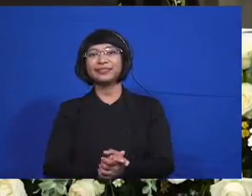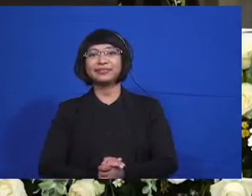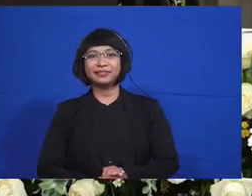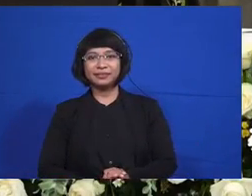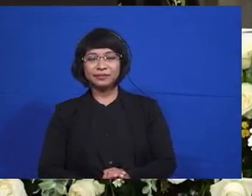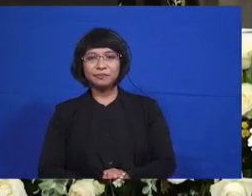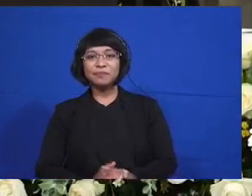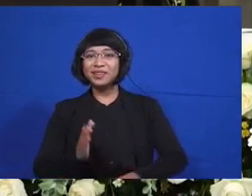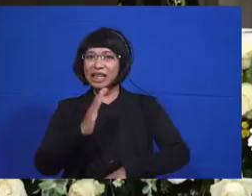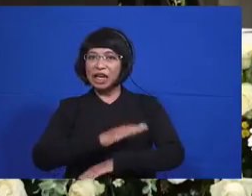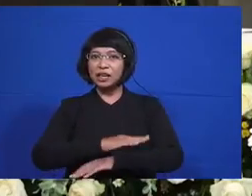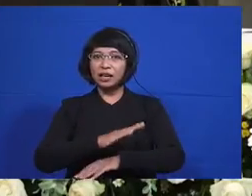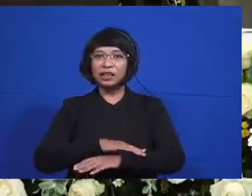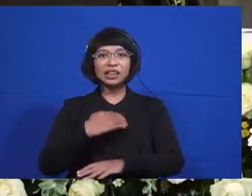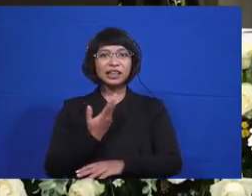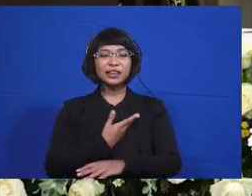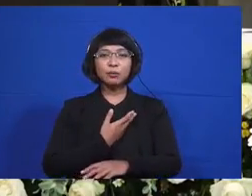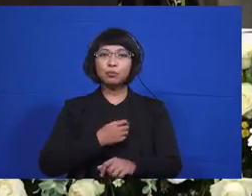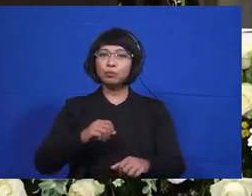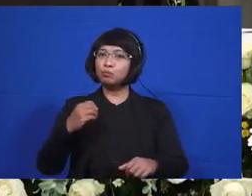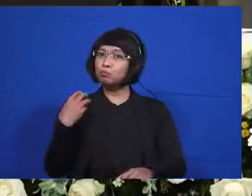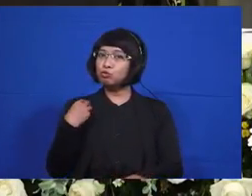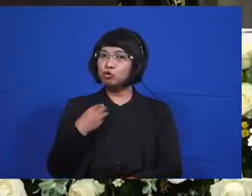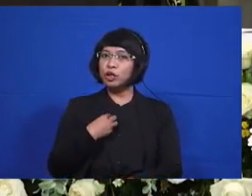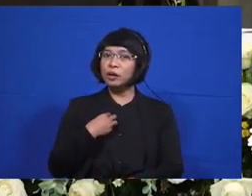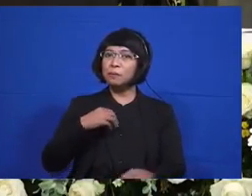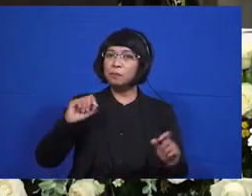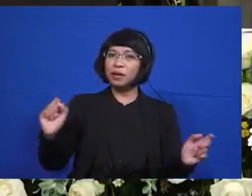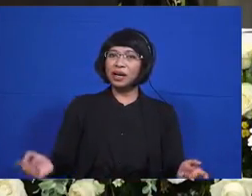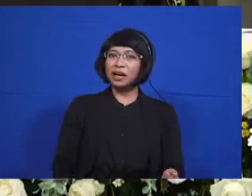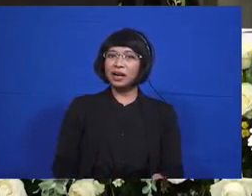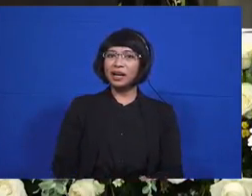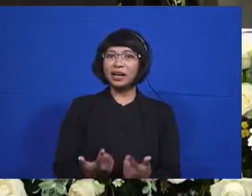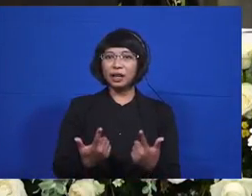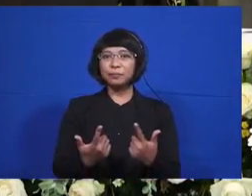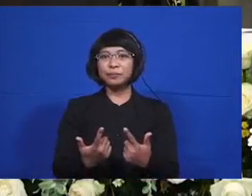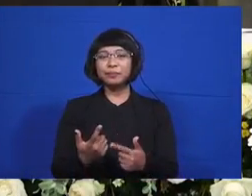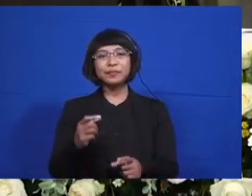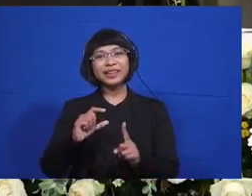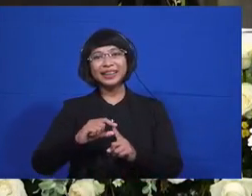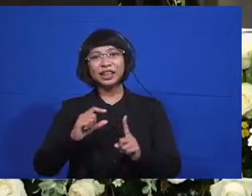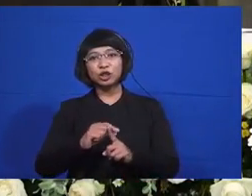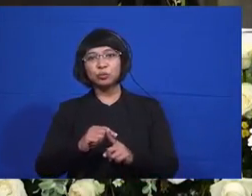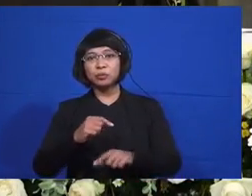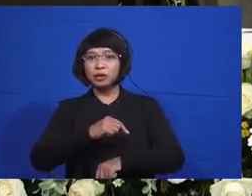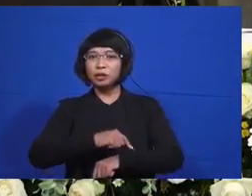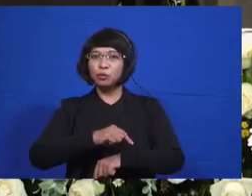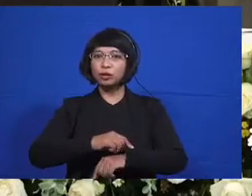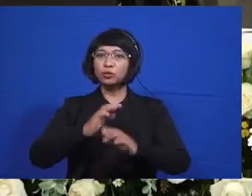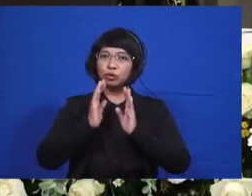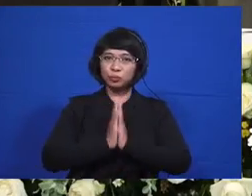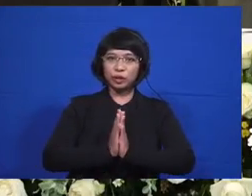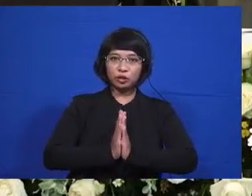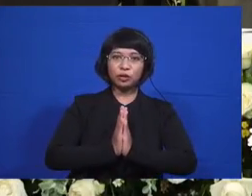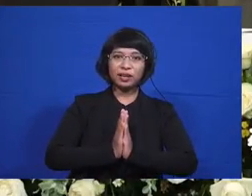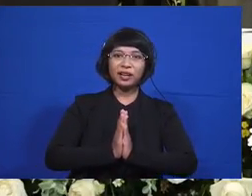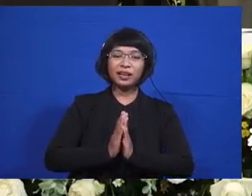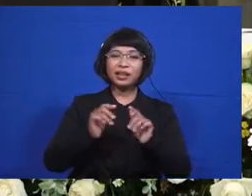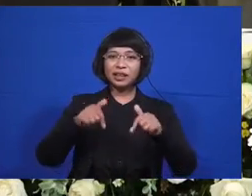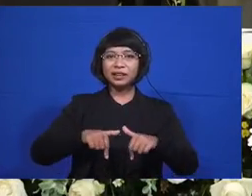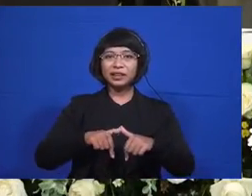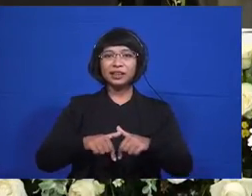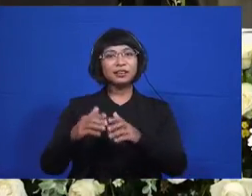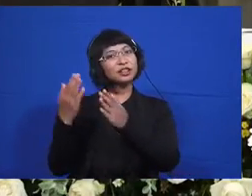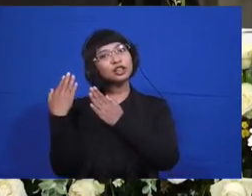kita akan mempunyai pengalaman yang mendalam semakin dekat dengan Yesus kalau kita memberi waktu untuknya. Itulah salah satu tanggung jawab